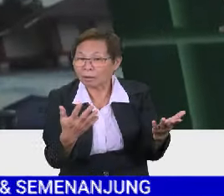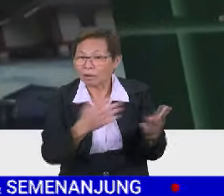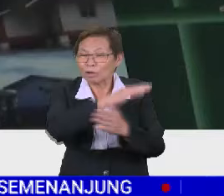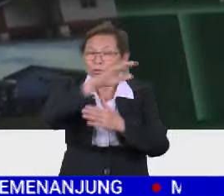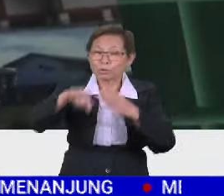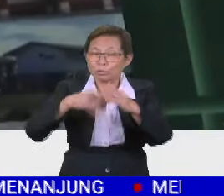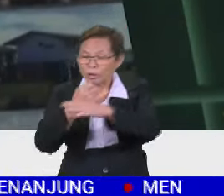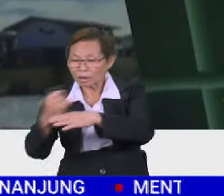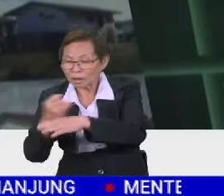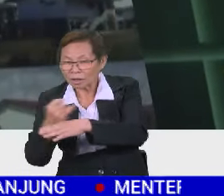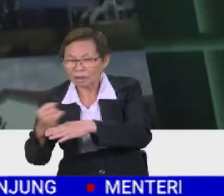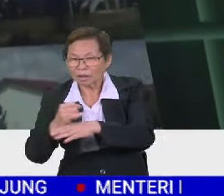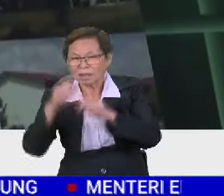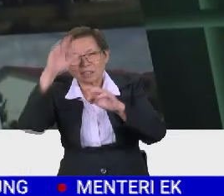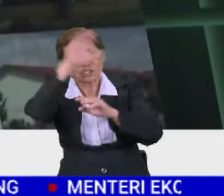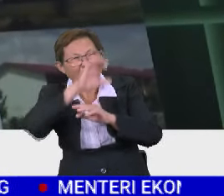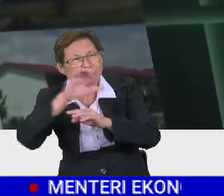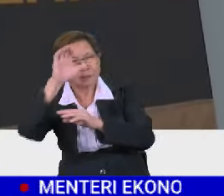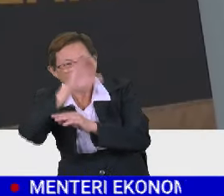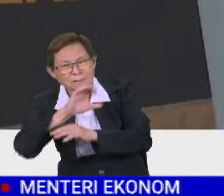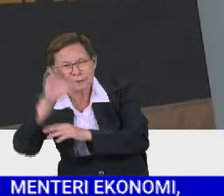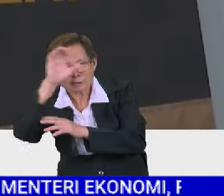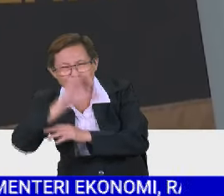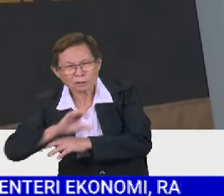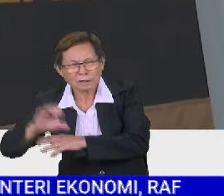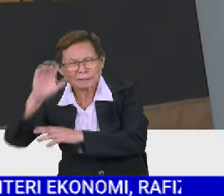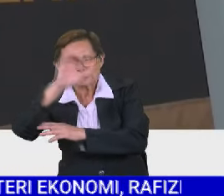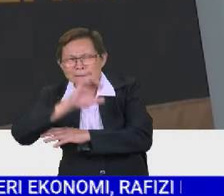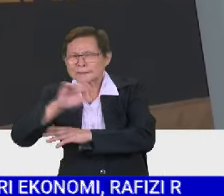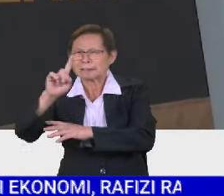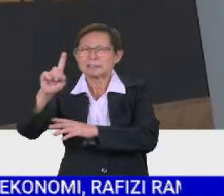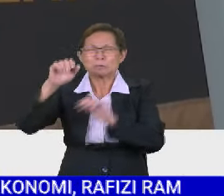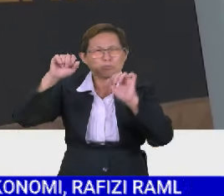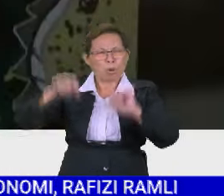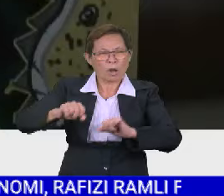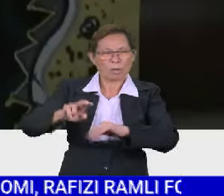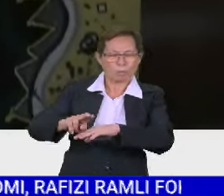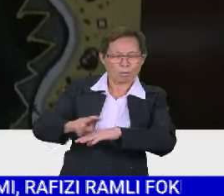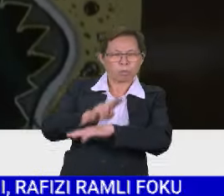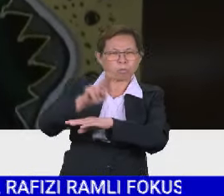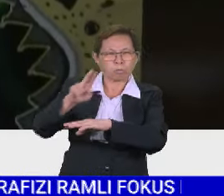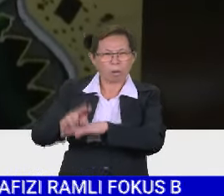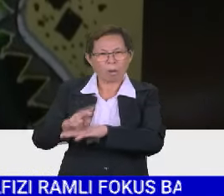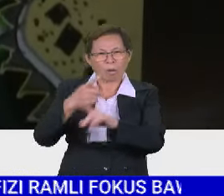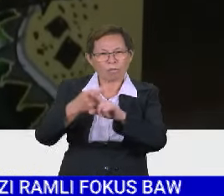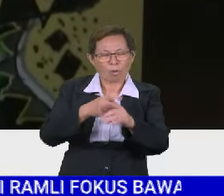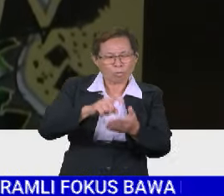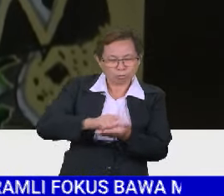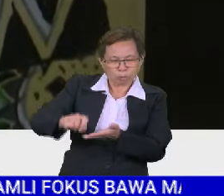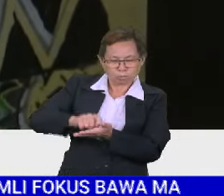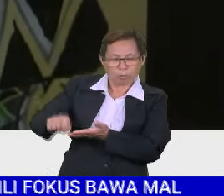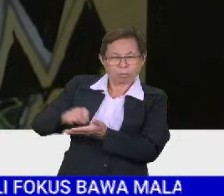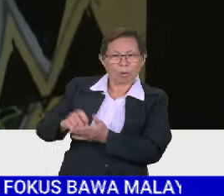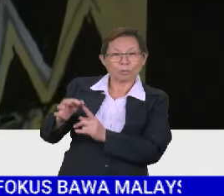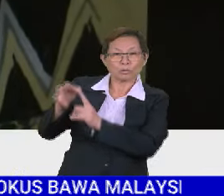industri dan looking for something dan looking for something That's from from that time